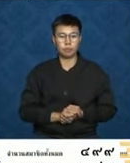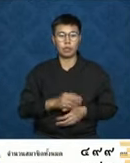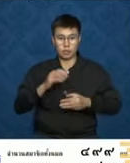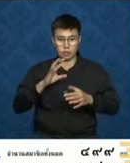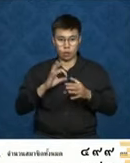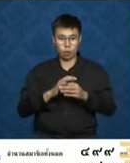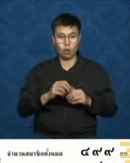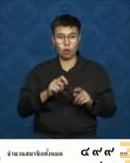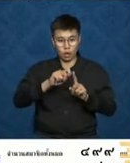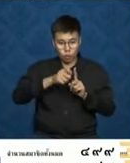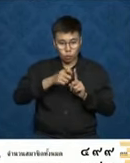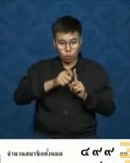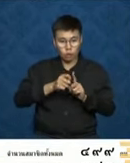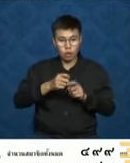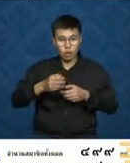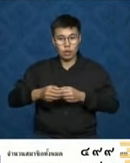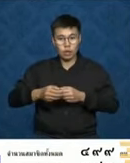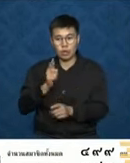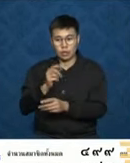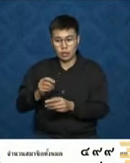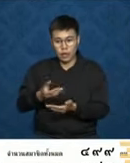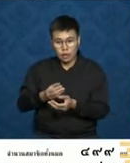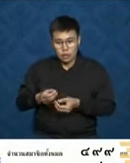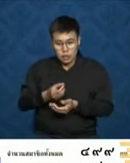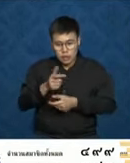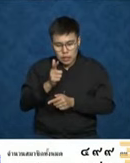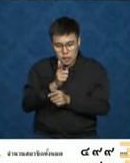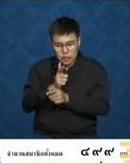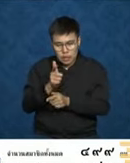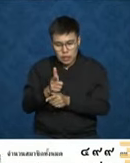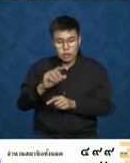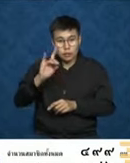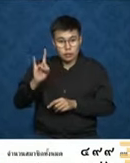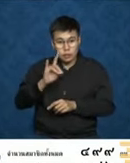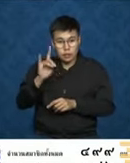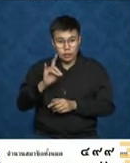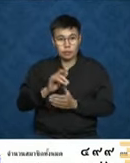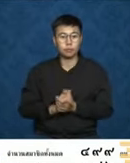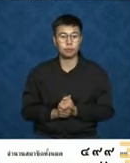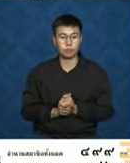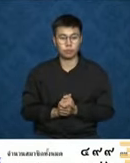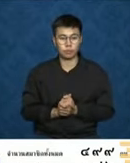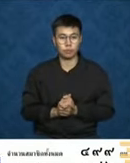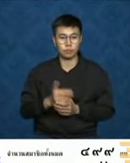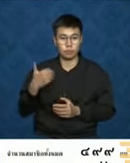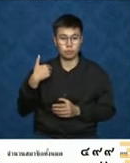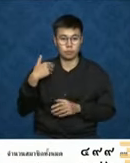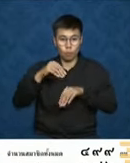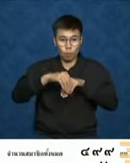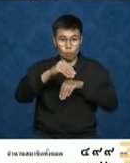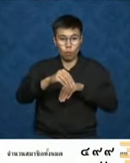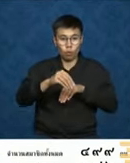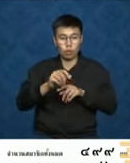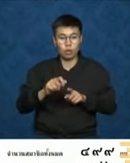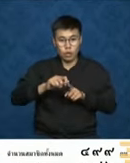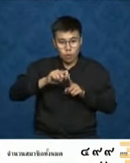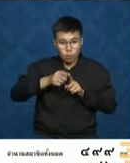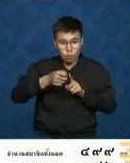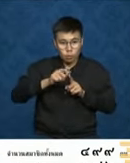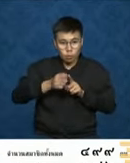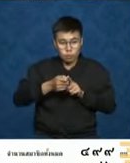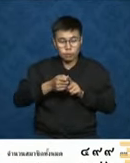ข้าวโพดเลี้ยงสัตว์ราคาตกต่ำผมทราบดีครับว่าในการเพาะปลูกข้าวโพด